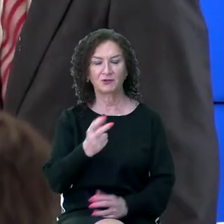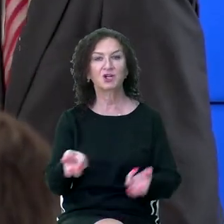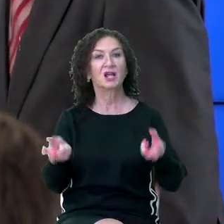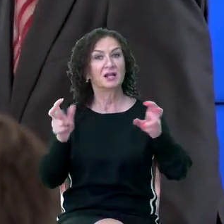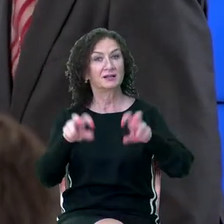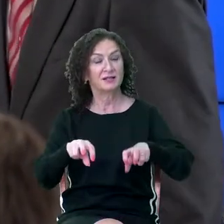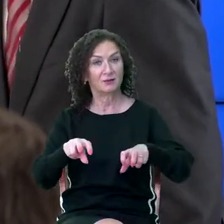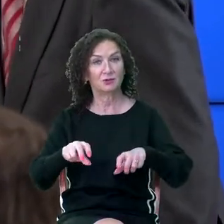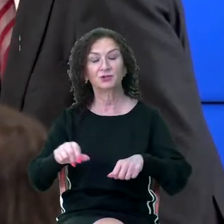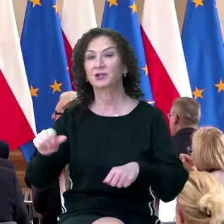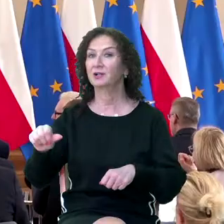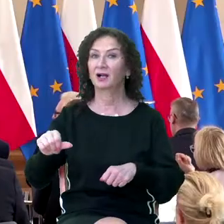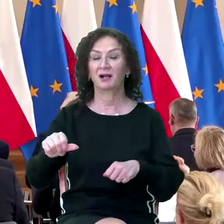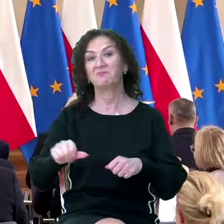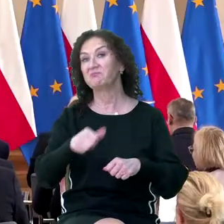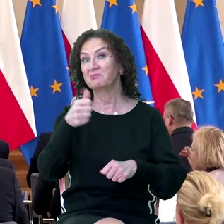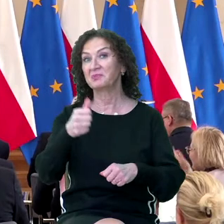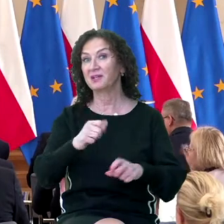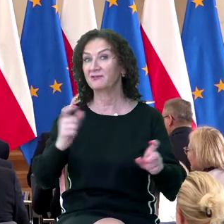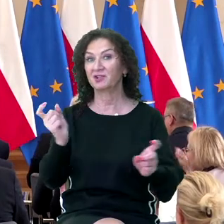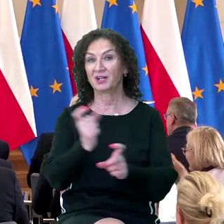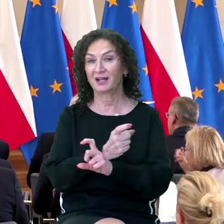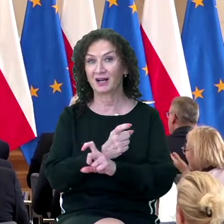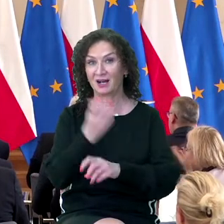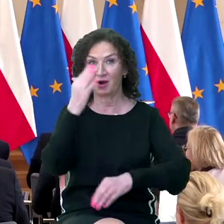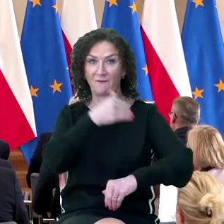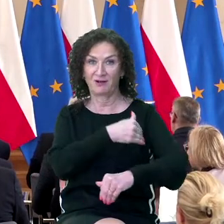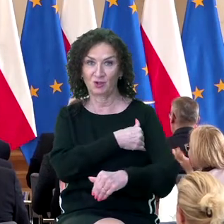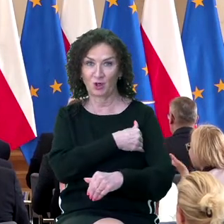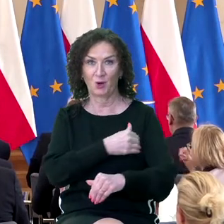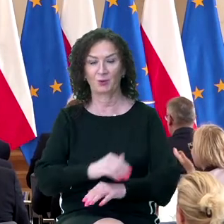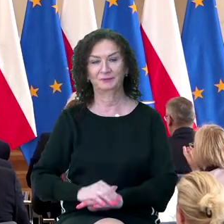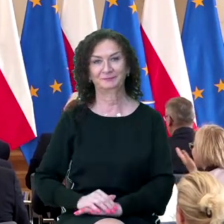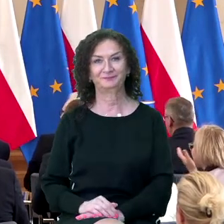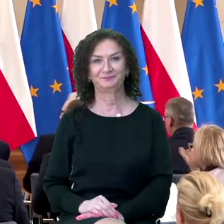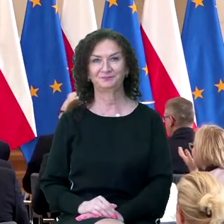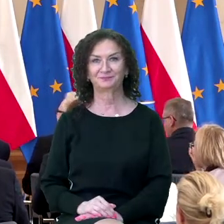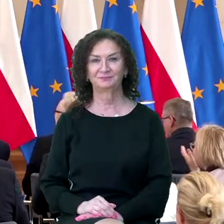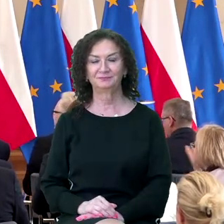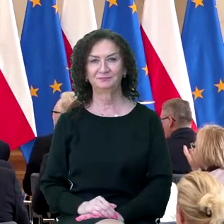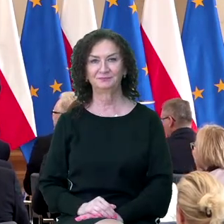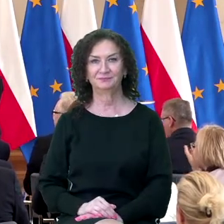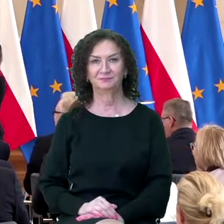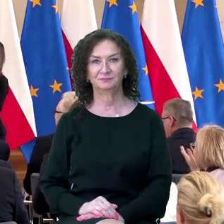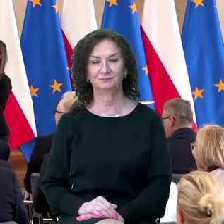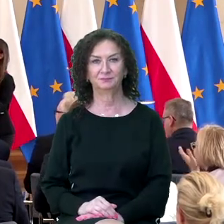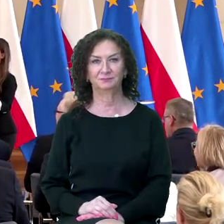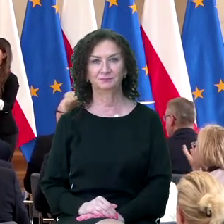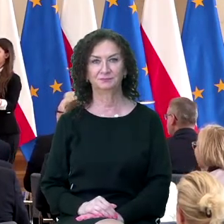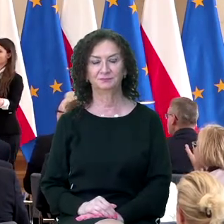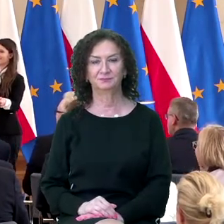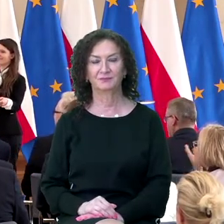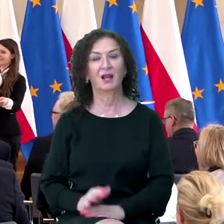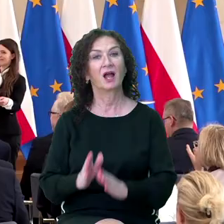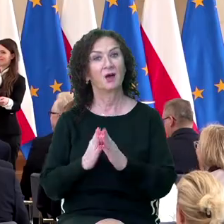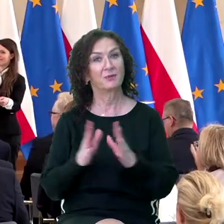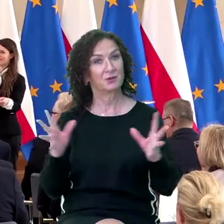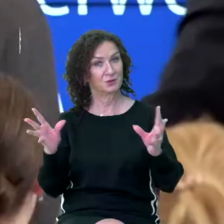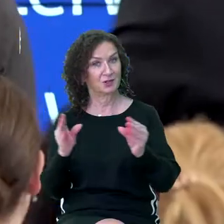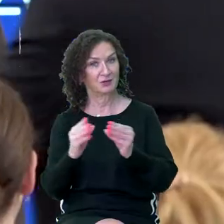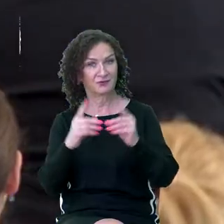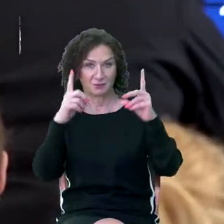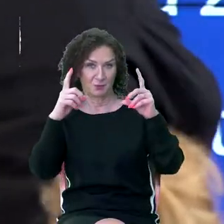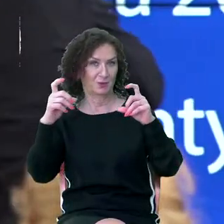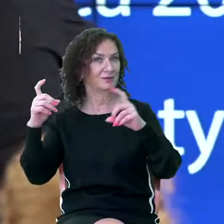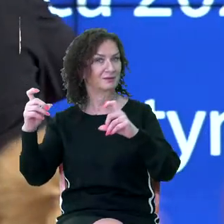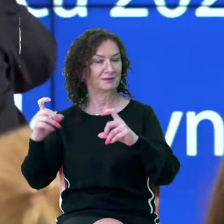1990-2006. Zapraszam. Również członek Rady Krajowej Szkoły. Liczyliśmy na wspólne zdjęcie jeszcze, jeśli możemy prosić